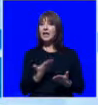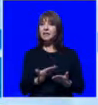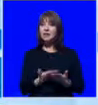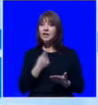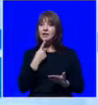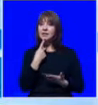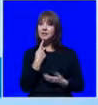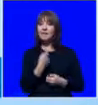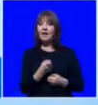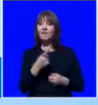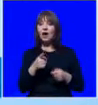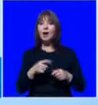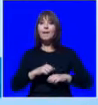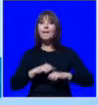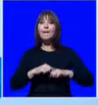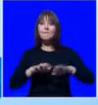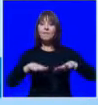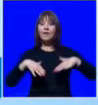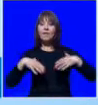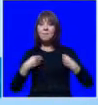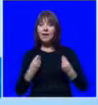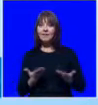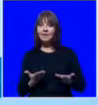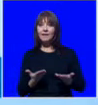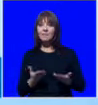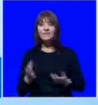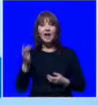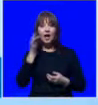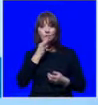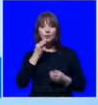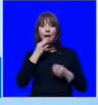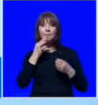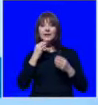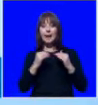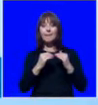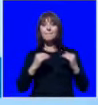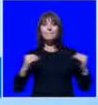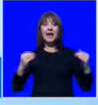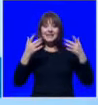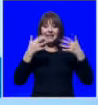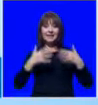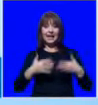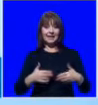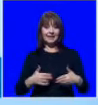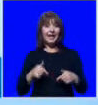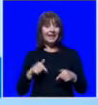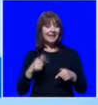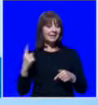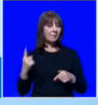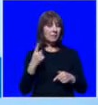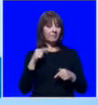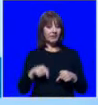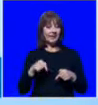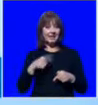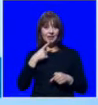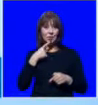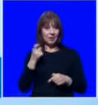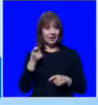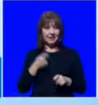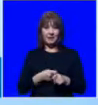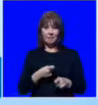които се приемат? Така да кажем, по-популярно. Казвам, че докато нямате базата данни, сега имате за първи път, тая година тя се направи за първи път и сега се